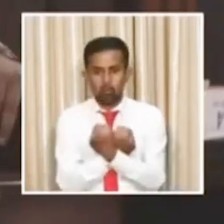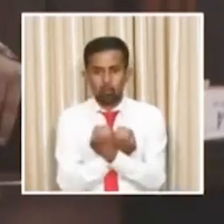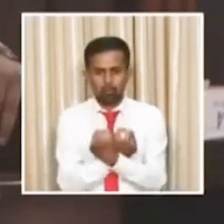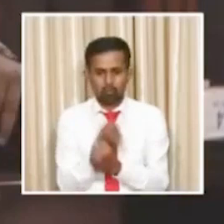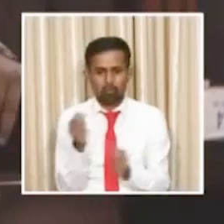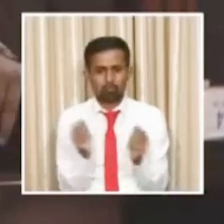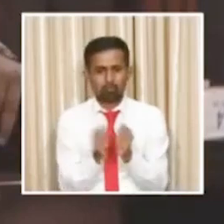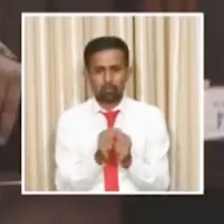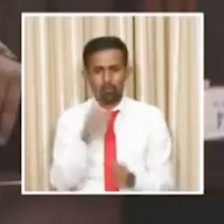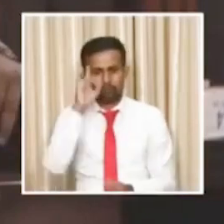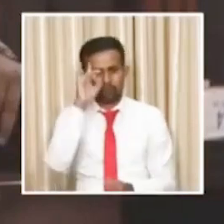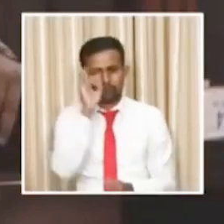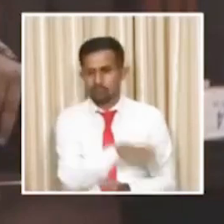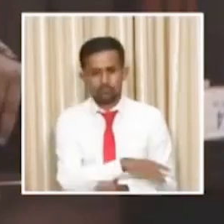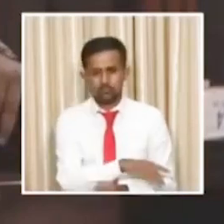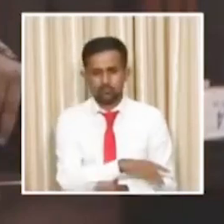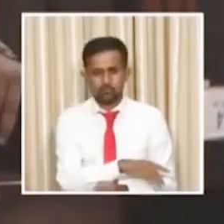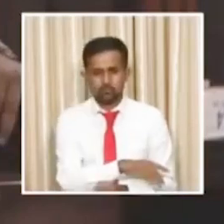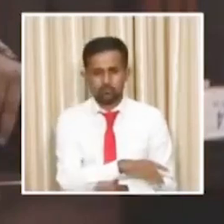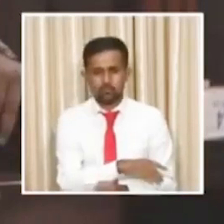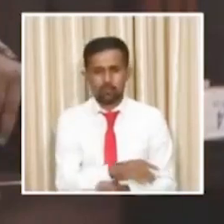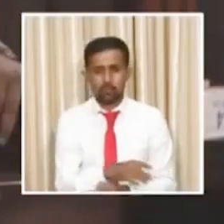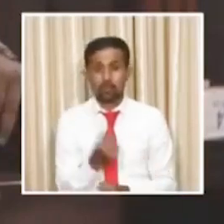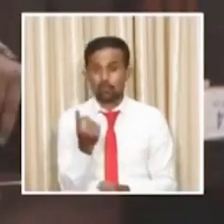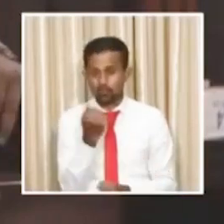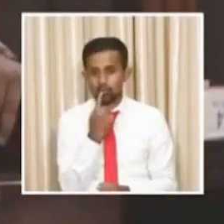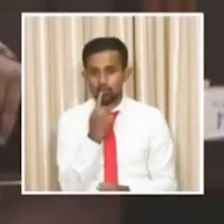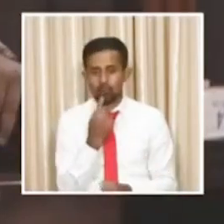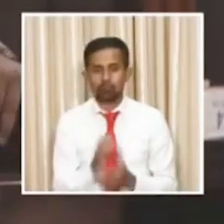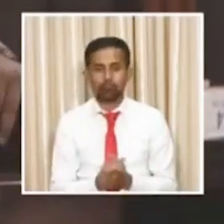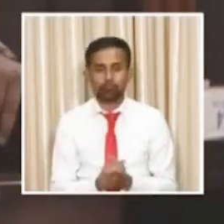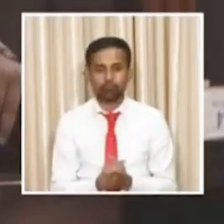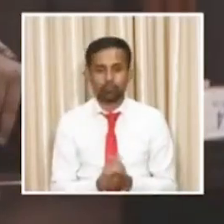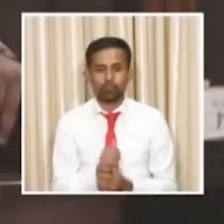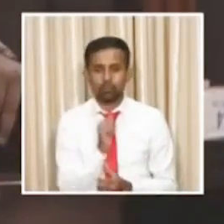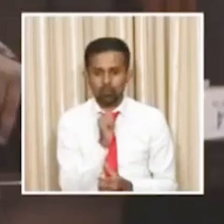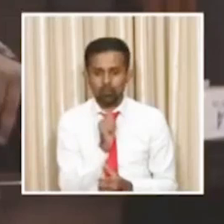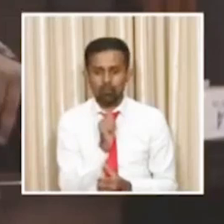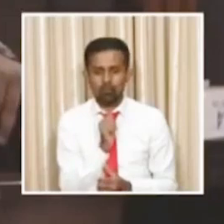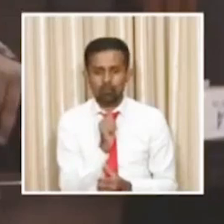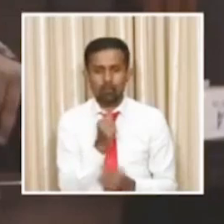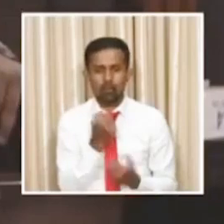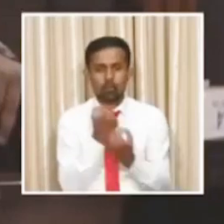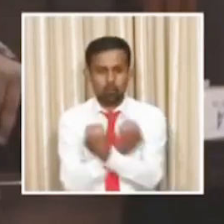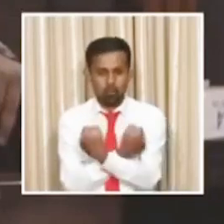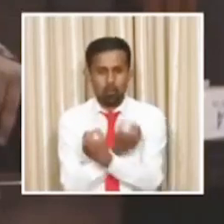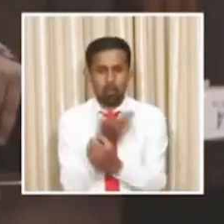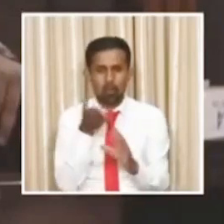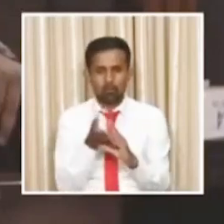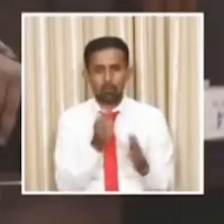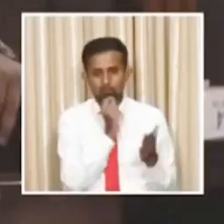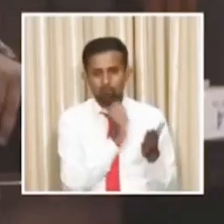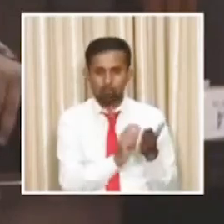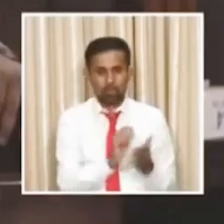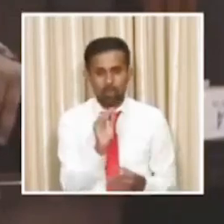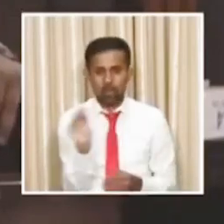கருதப்படுகின்றது. நாடாளுமன்றக்கு வருகை தந்து உரையாற்றிவிட்டு நீதிமன்றில் முன்னிலையாவதாக அவர் கூறிய நிலையிலேயே இன்று அவர் கைது செய்யப்பட்டுள்ளார்.